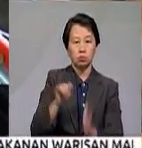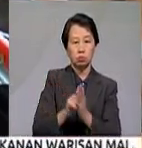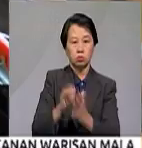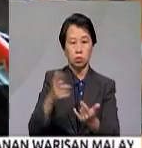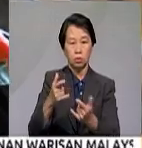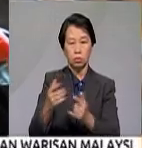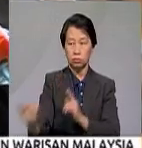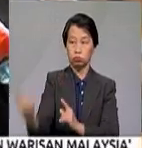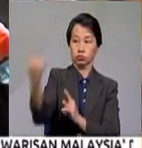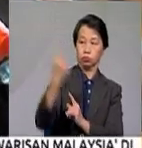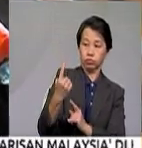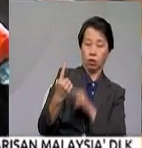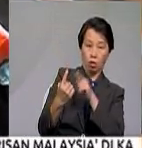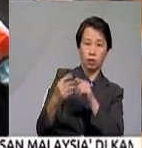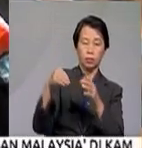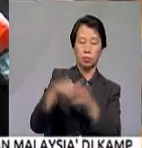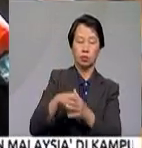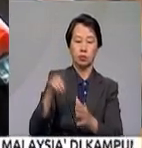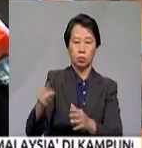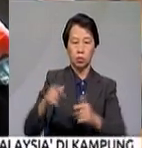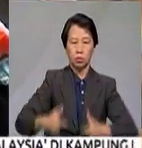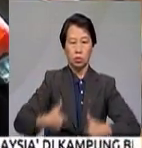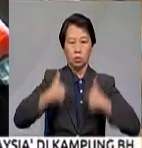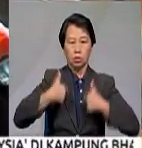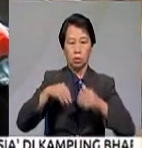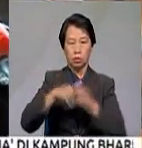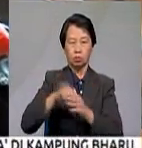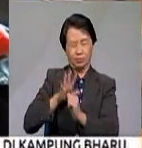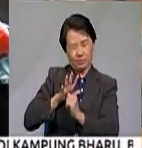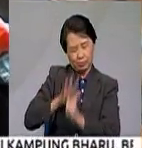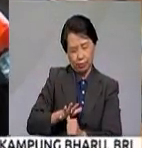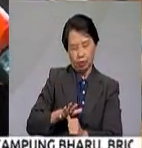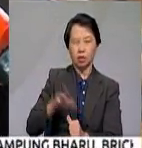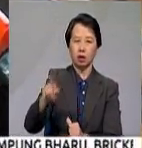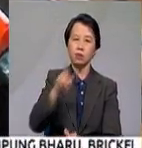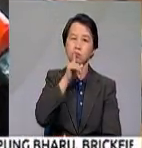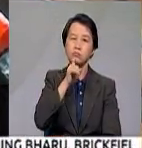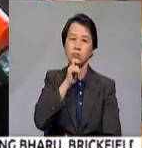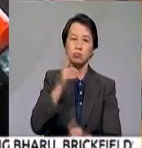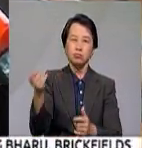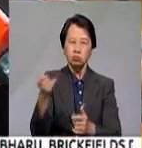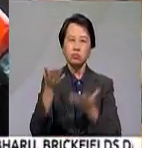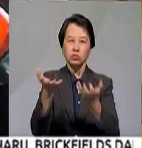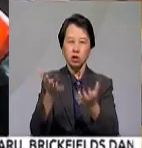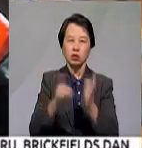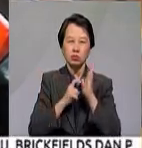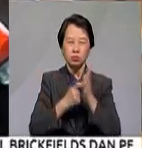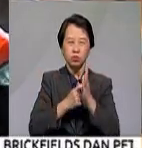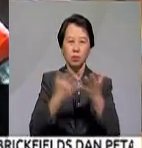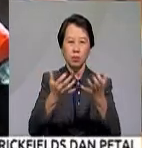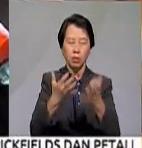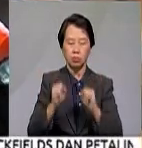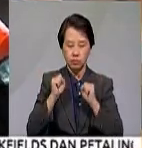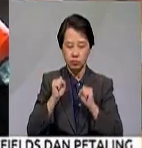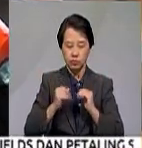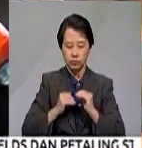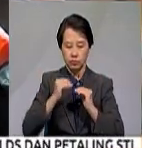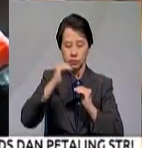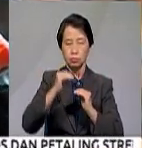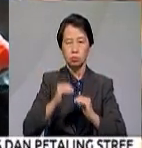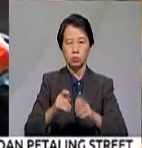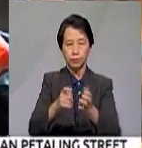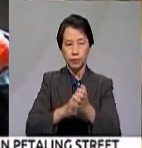come to shove, dalam hidup dalam under pressure, maka keperluan untuk meningkatkan keupayaan